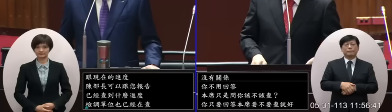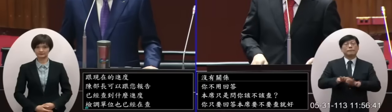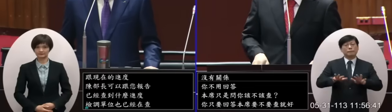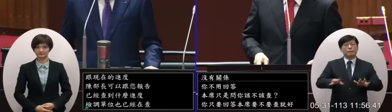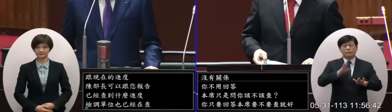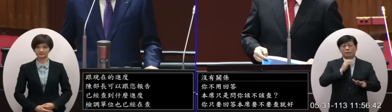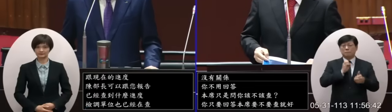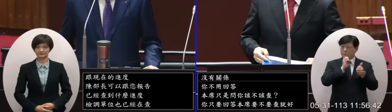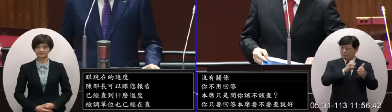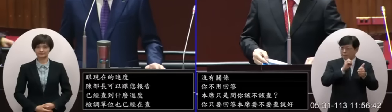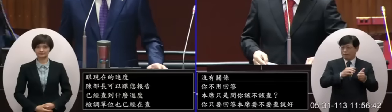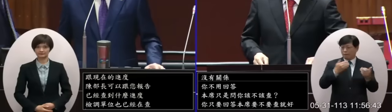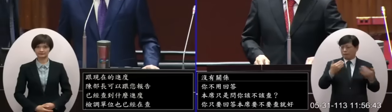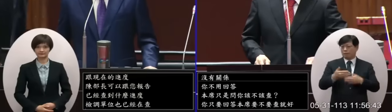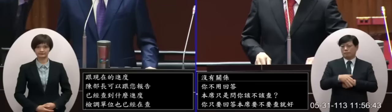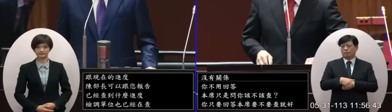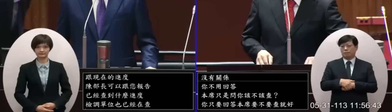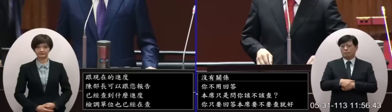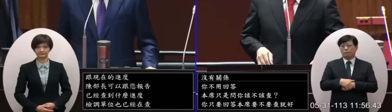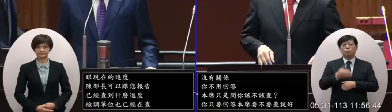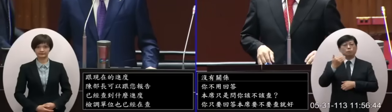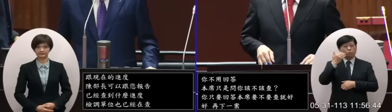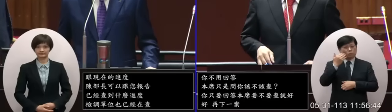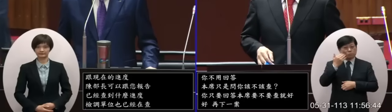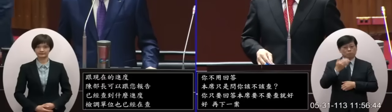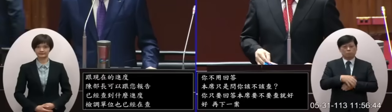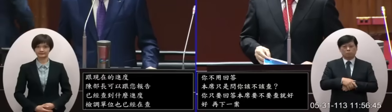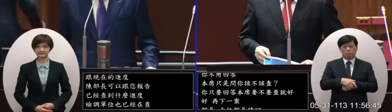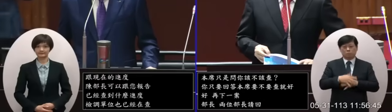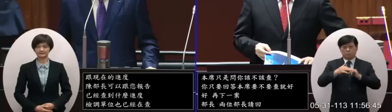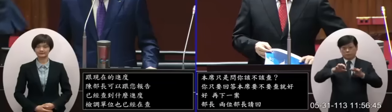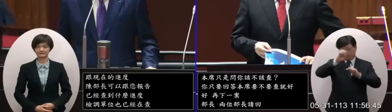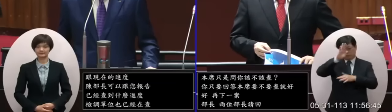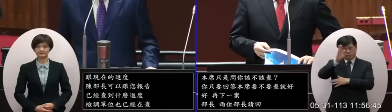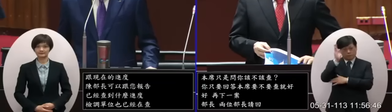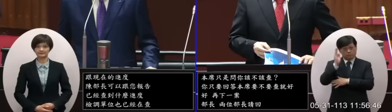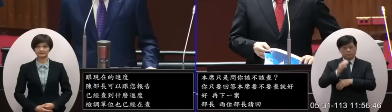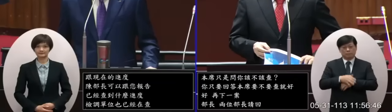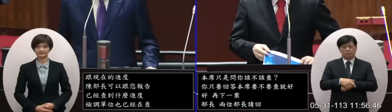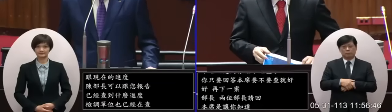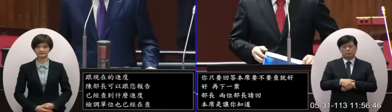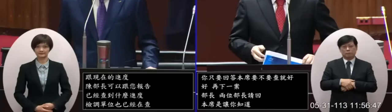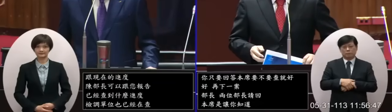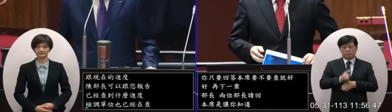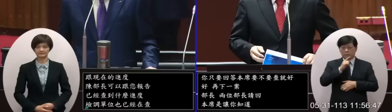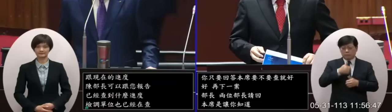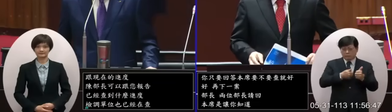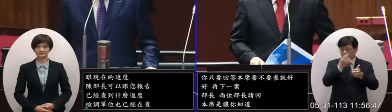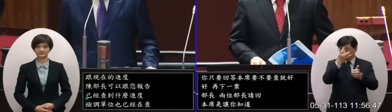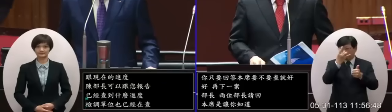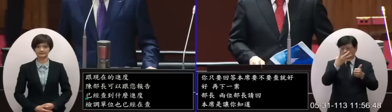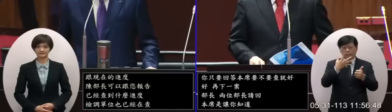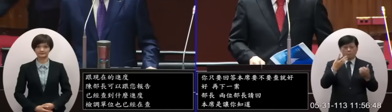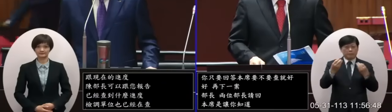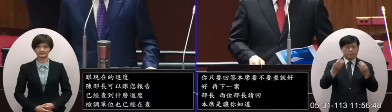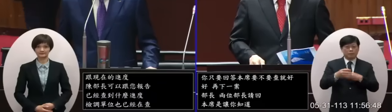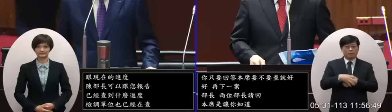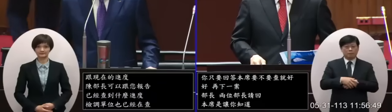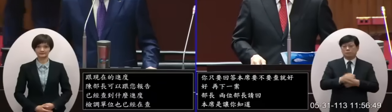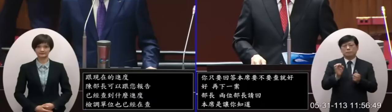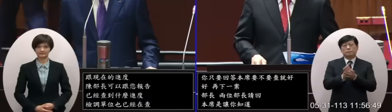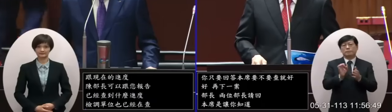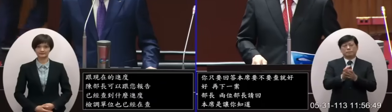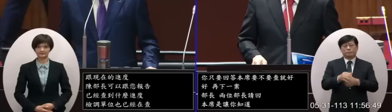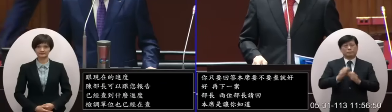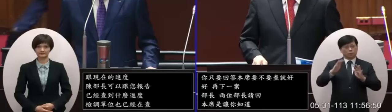席是让你知道，如果民进党政府查不出来、查不清楚，没有关